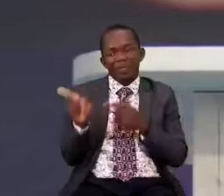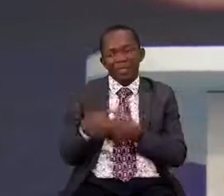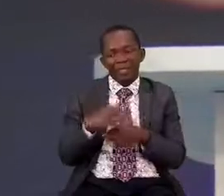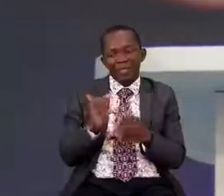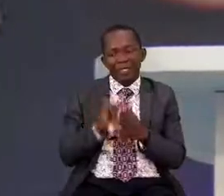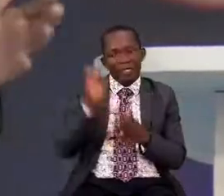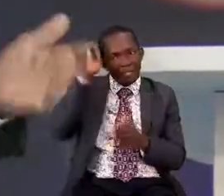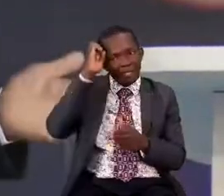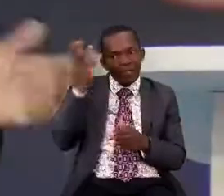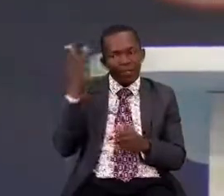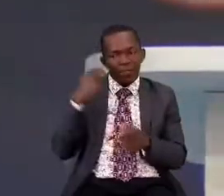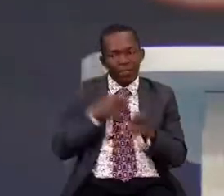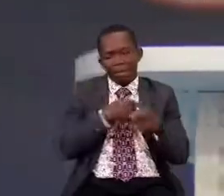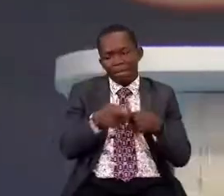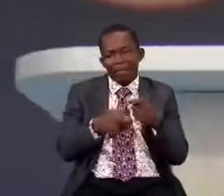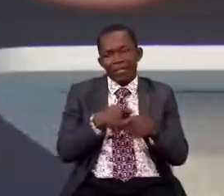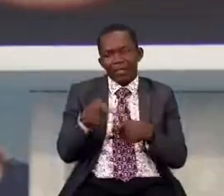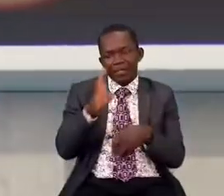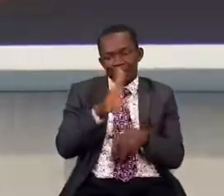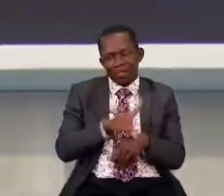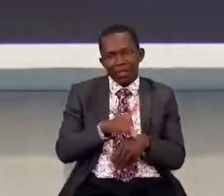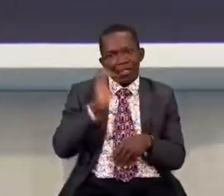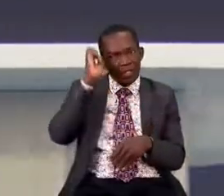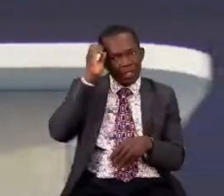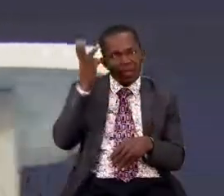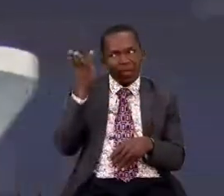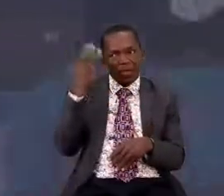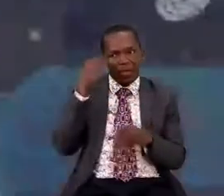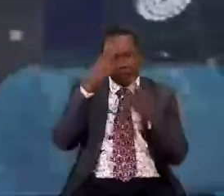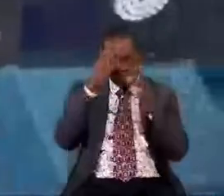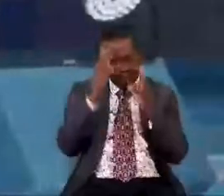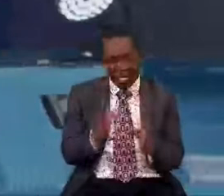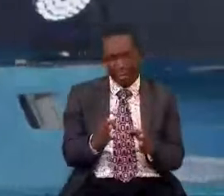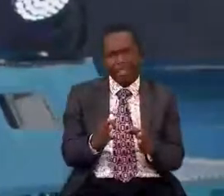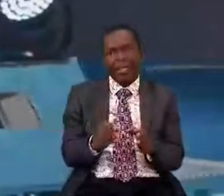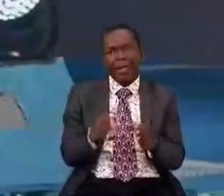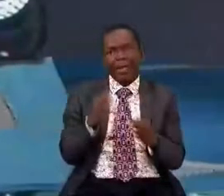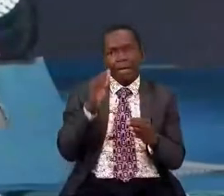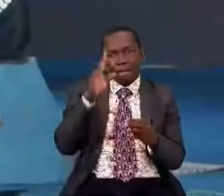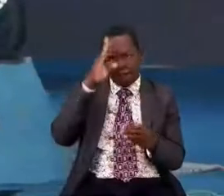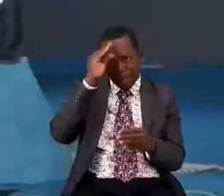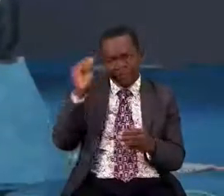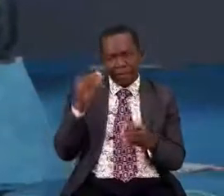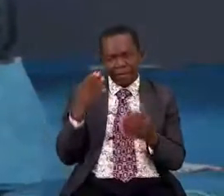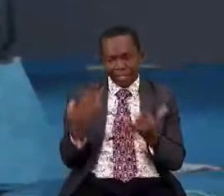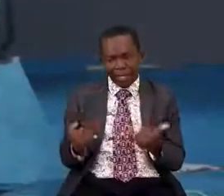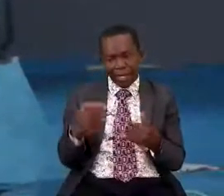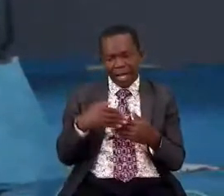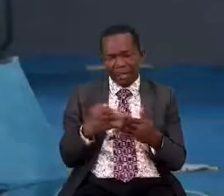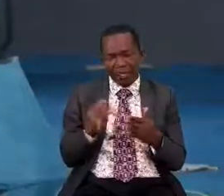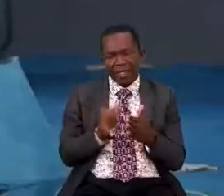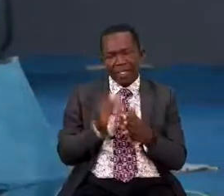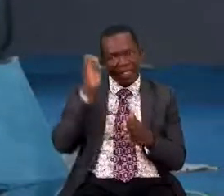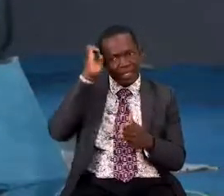homme visionnaire. Maintenant, après être né de nouveau, ouais, quand nous naissons de nouveau, beaucoup de choses